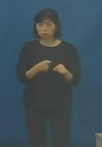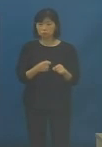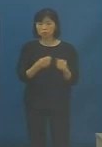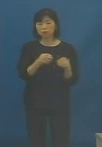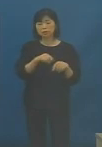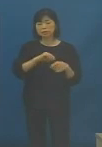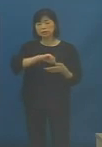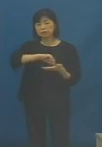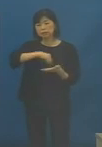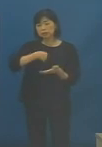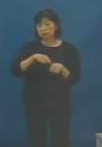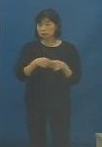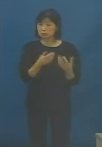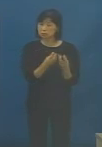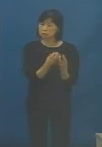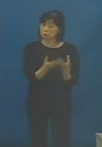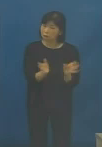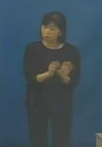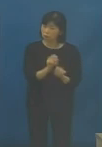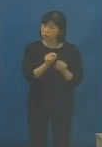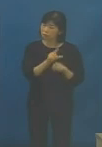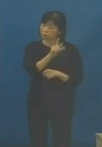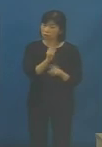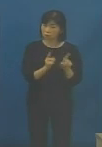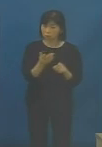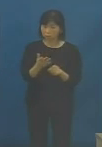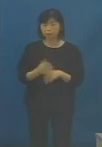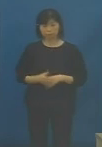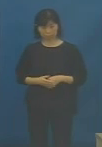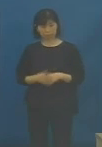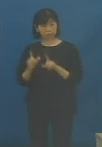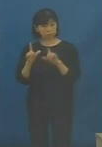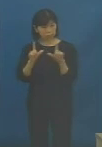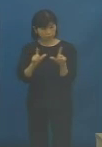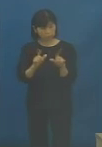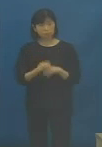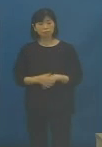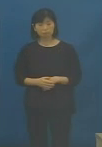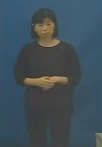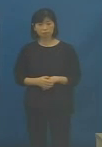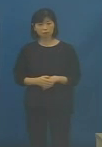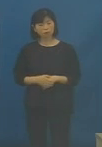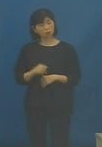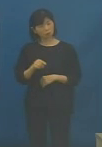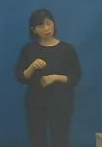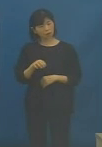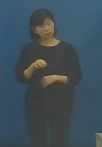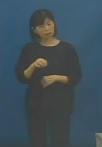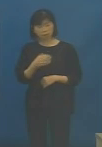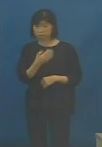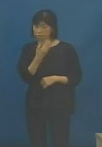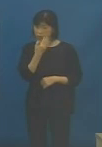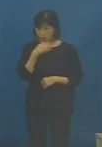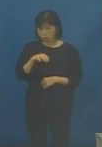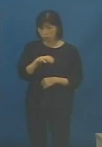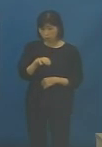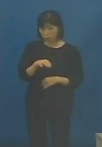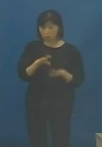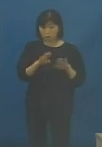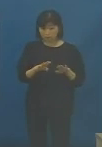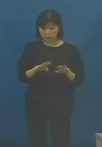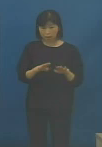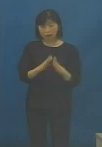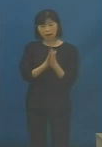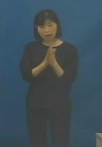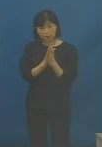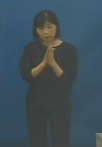刻だったですね。だからそれはだいぶ局面変わったと私は思います。で現に先走ってる4県がそう思って